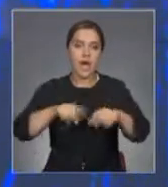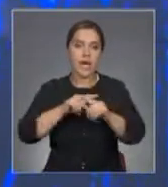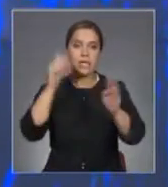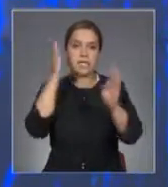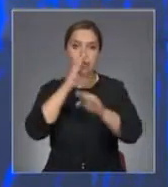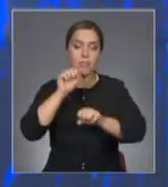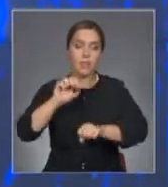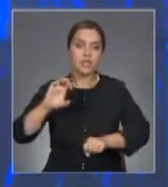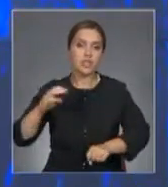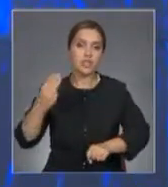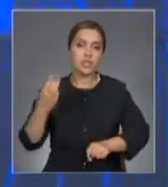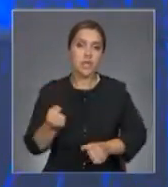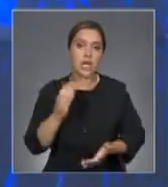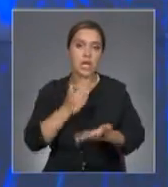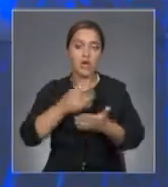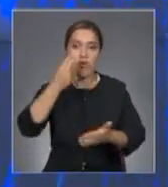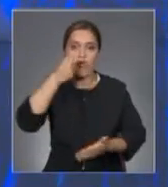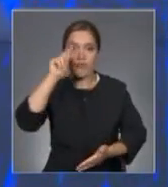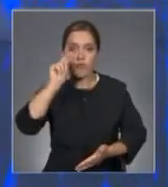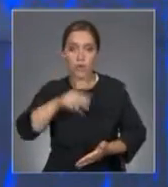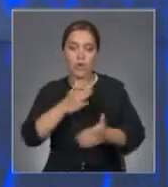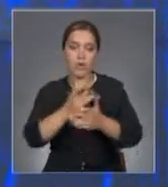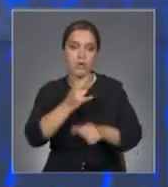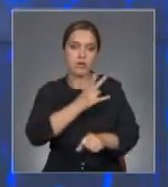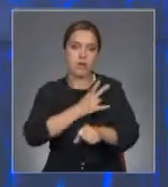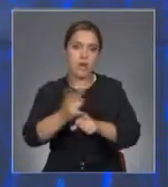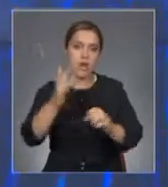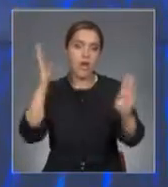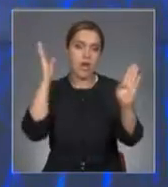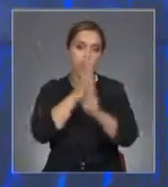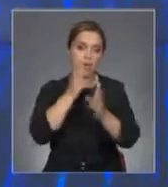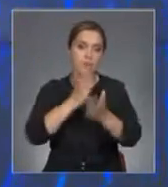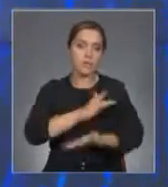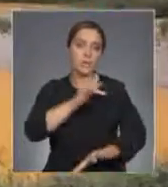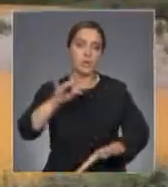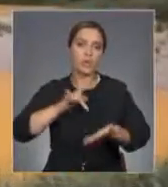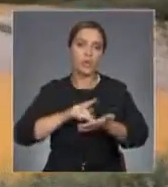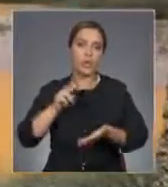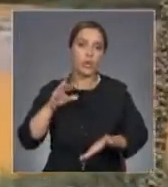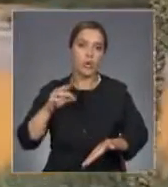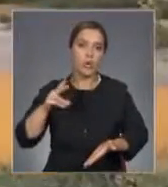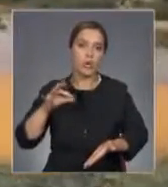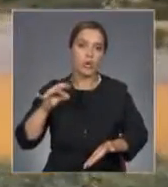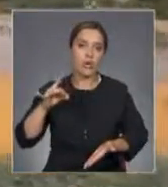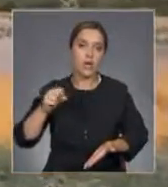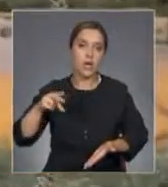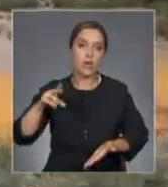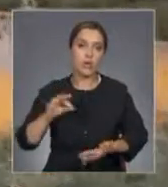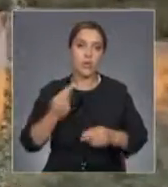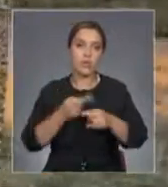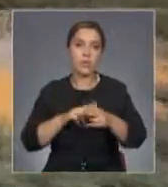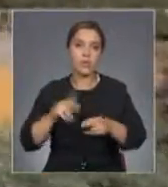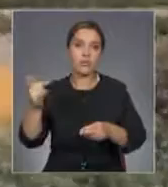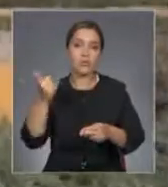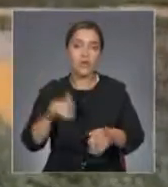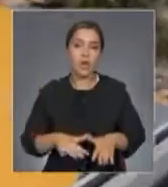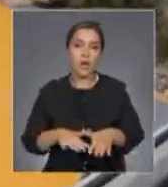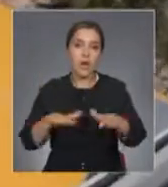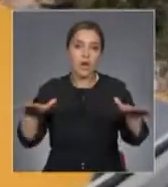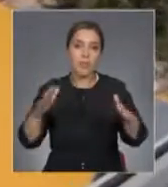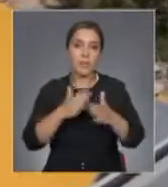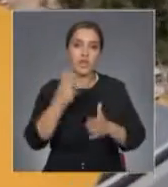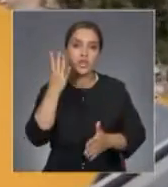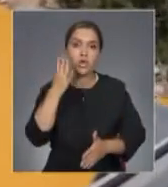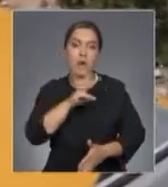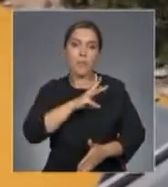окружающей среды США стало виновником масштабной экологической катастрофы в штате Колорадо. Сотрудники ведомства допустили утечку около